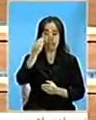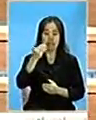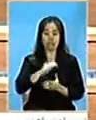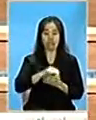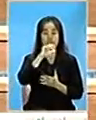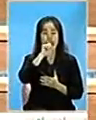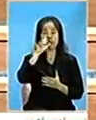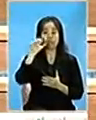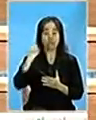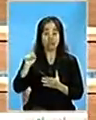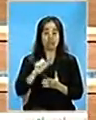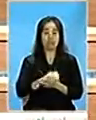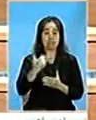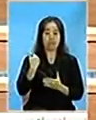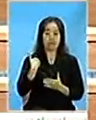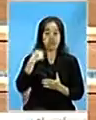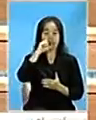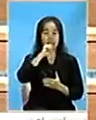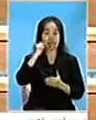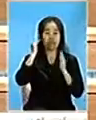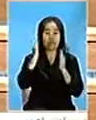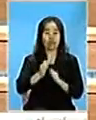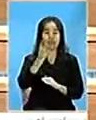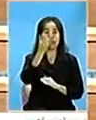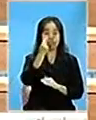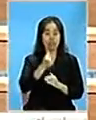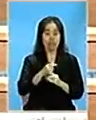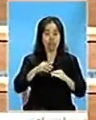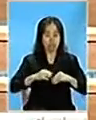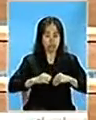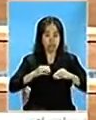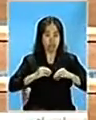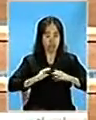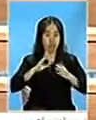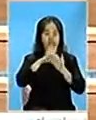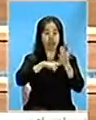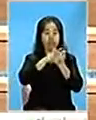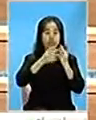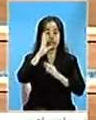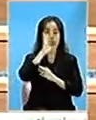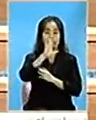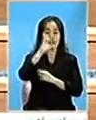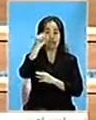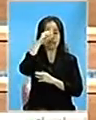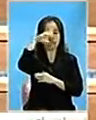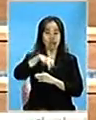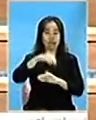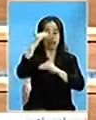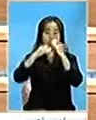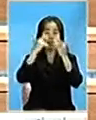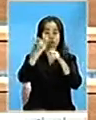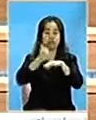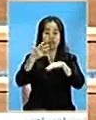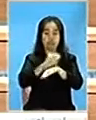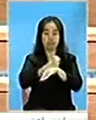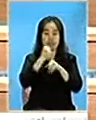องจะมีส.ส.สักกี่คนที่ยอมรับแนวคิดของสภาพัฒนาการเมืองอย่างชอบธรรมอย่าง